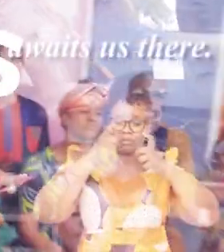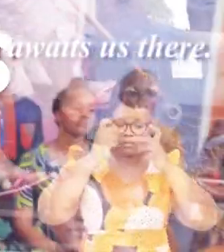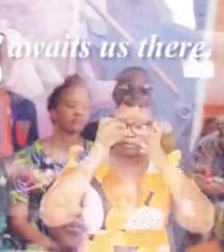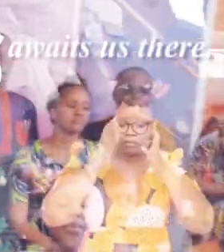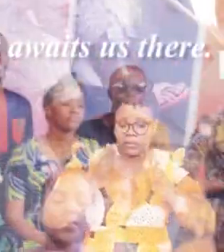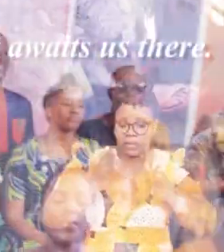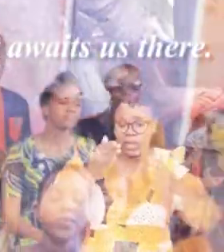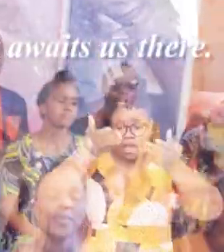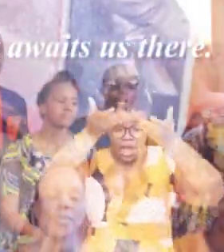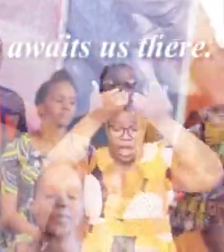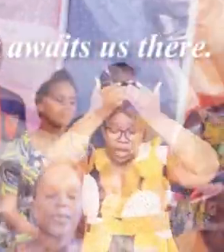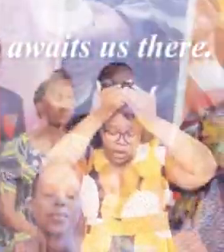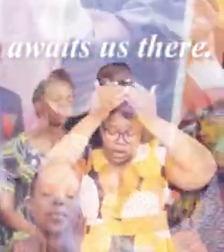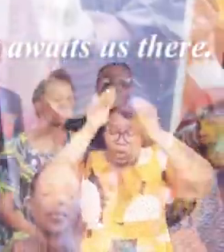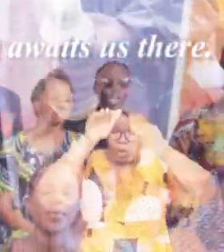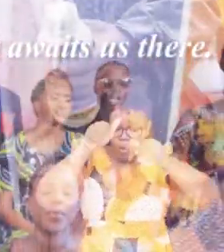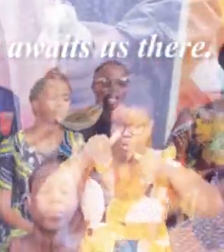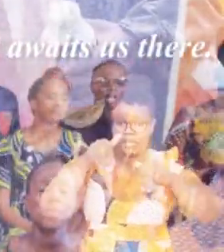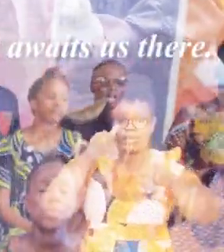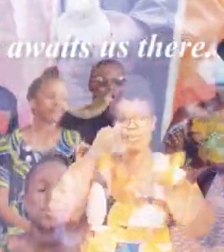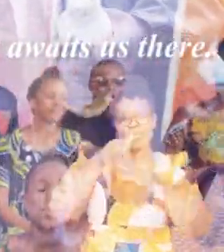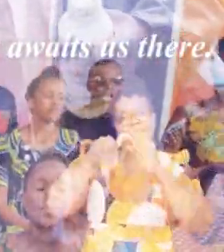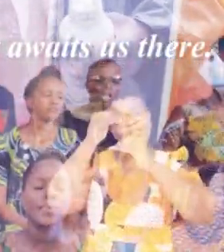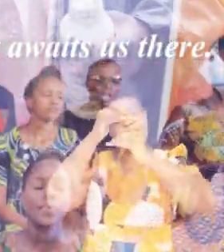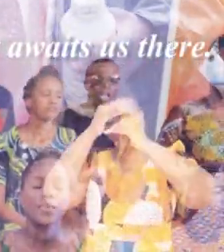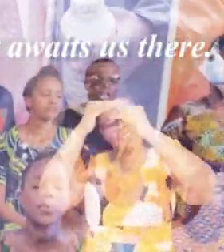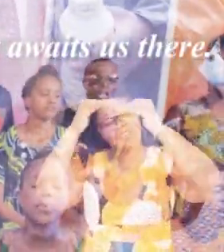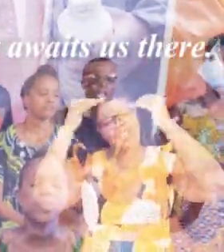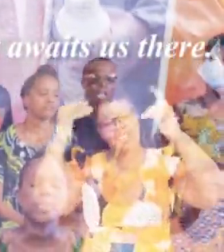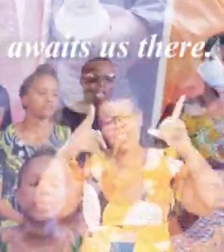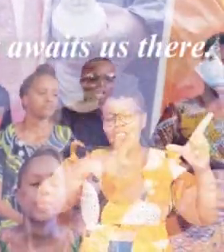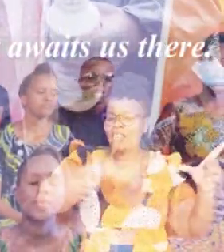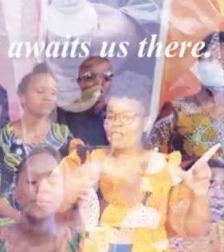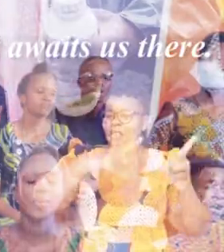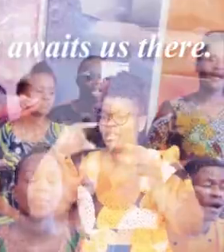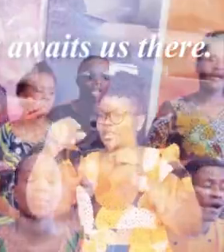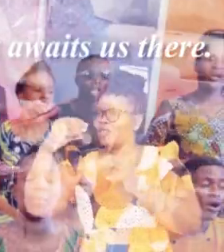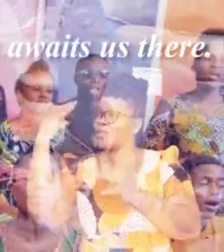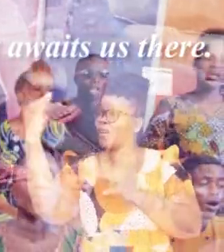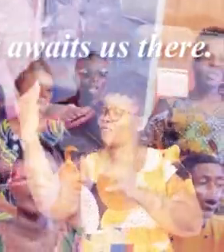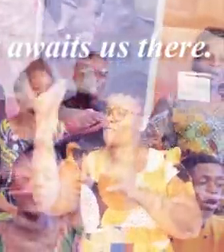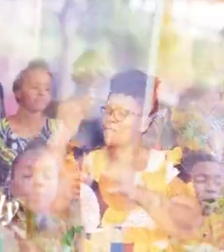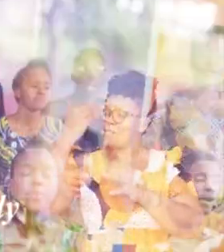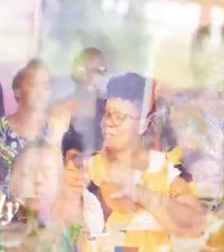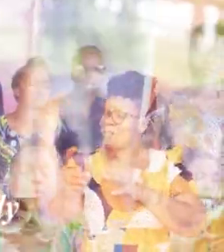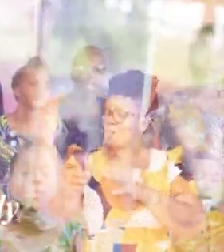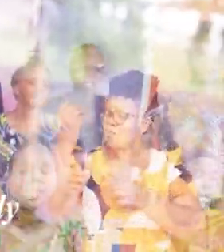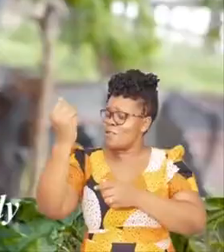tukiwarejesha wasi mwangani, taji la tungojea pale. Twendeni